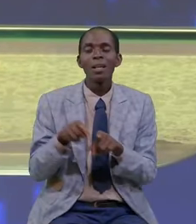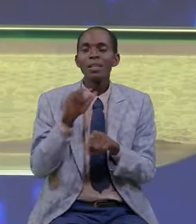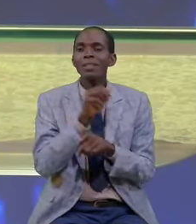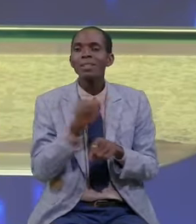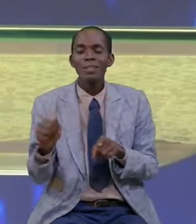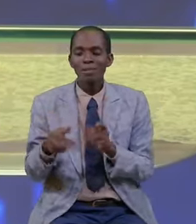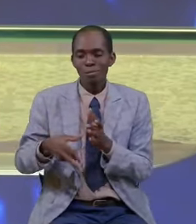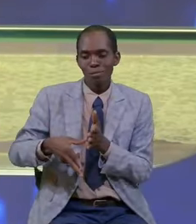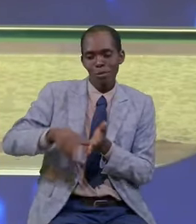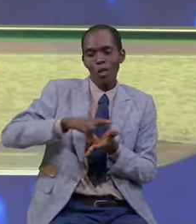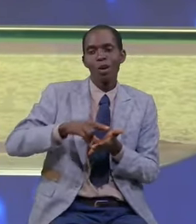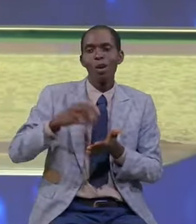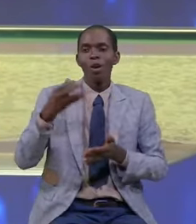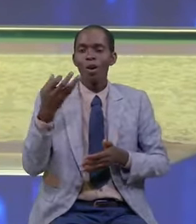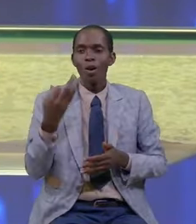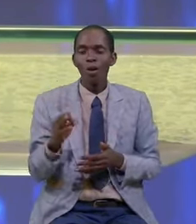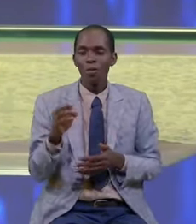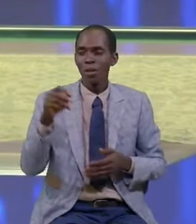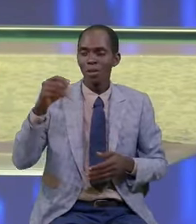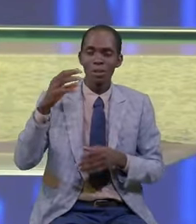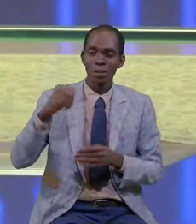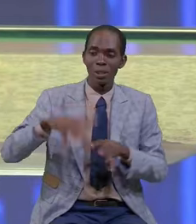Comme un aperçu